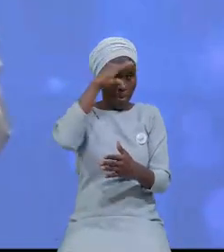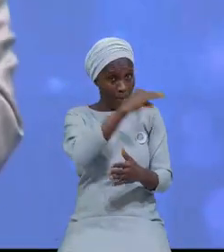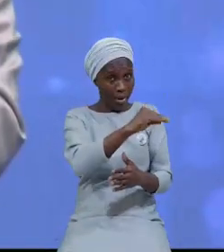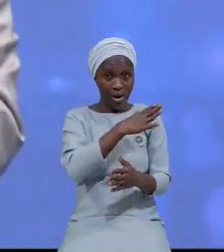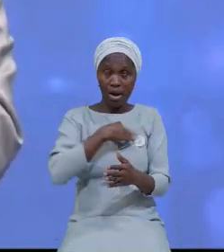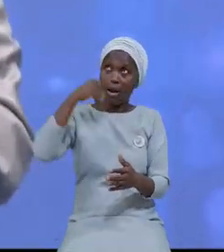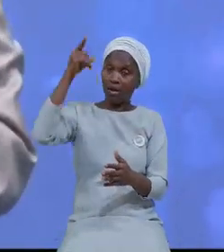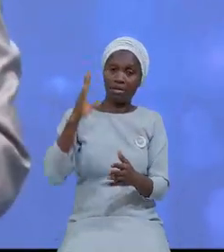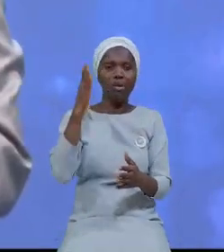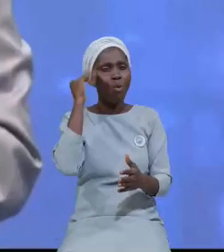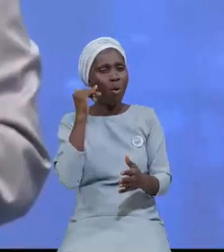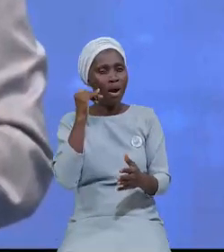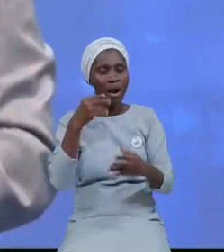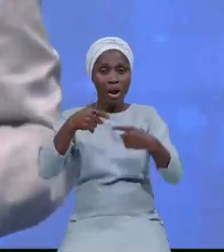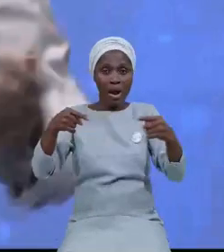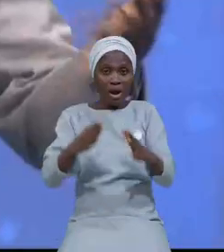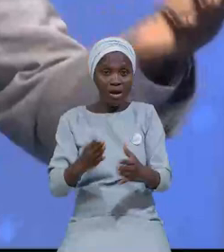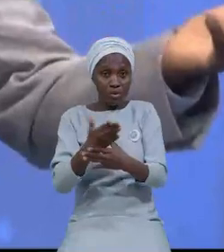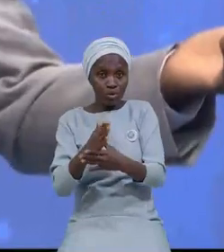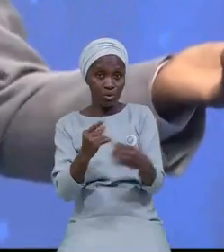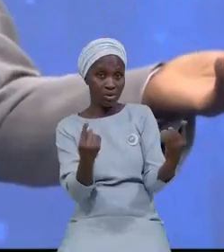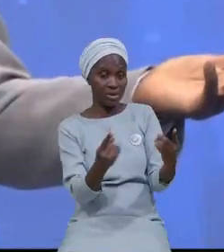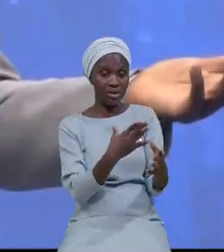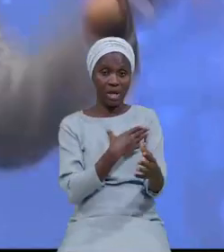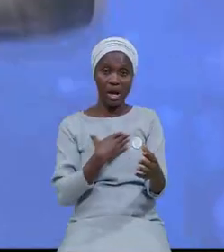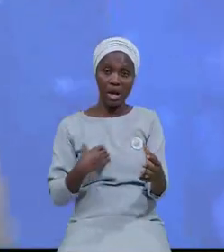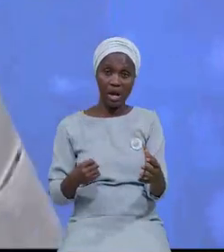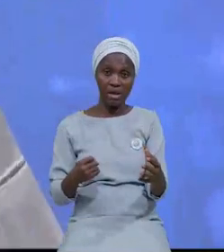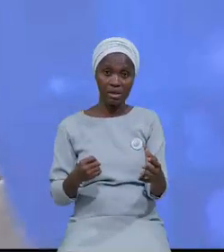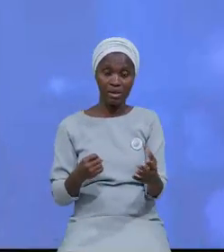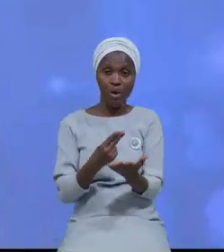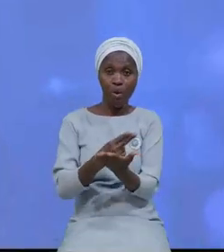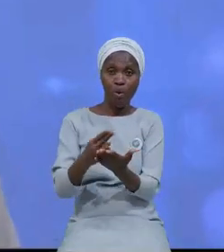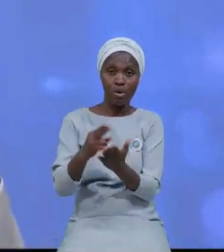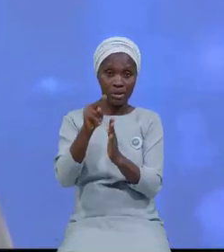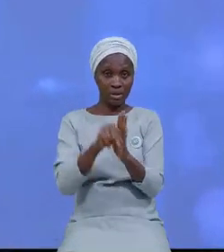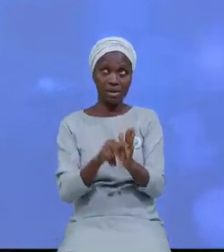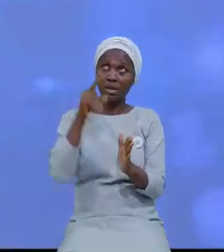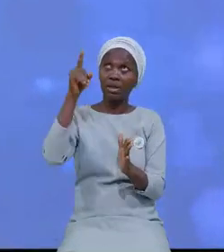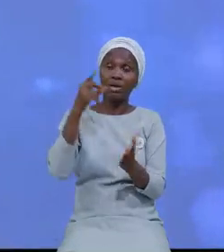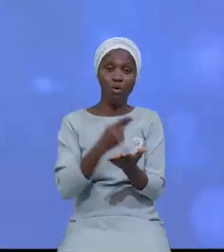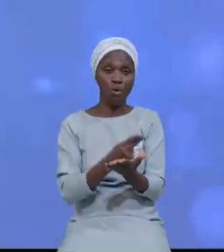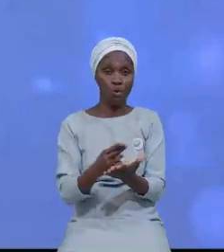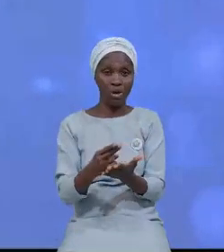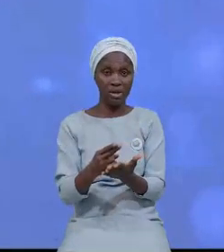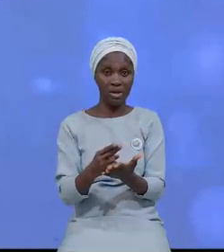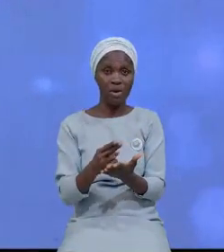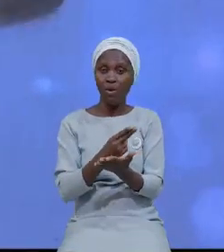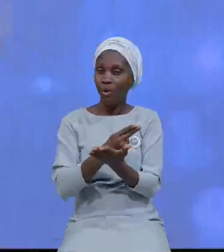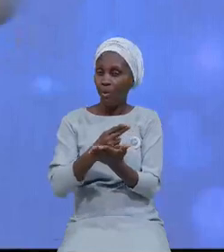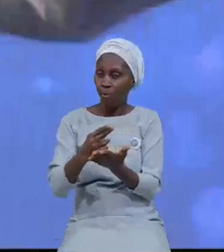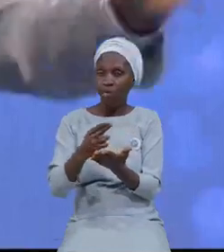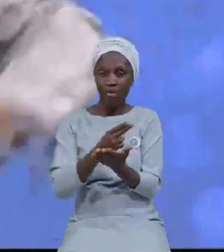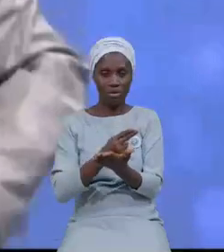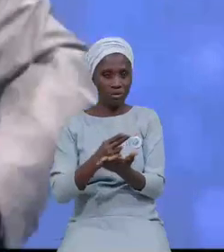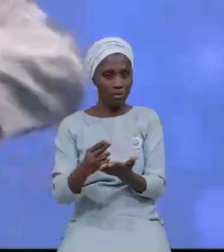pourquoi l'inimitié entre le péché et la sainteté lui est saint saint